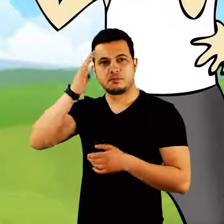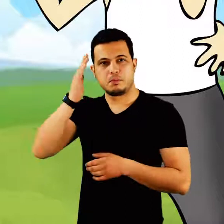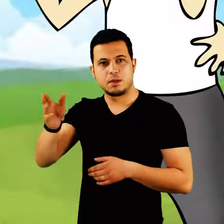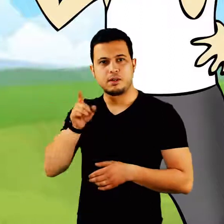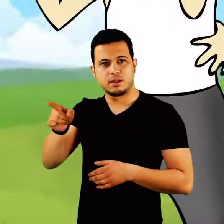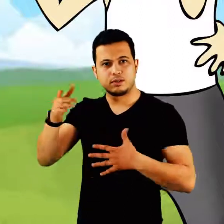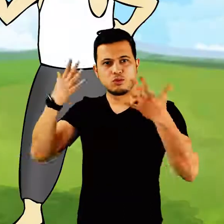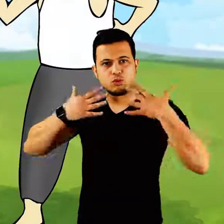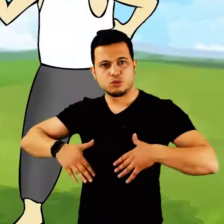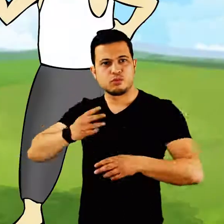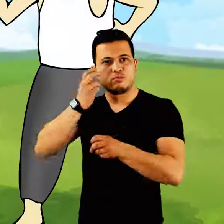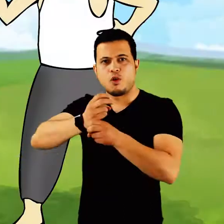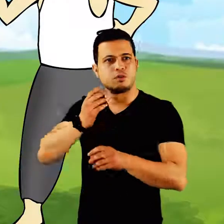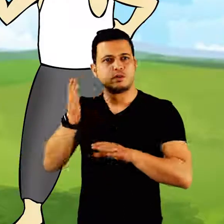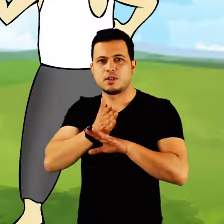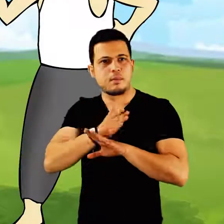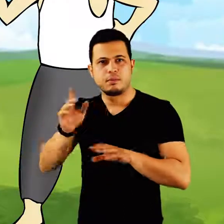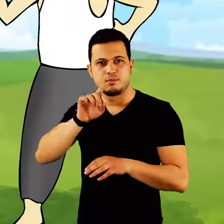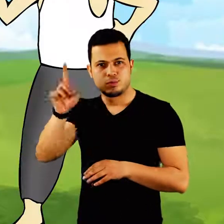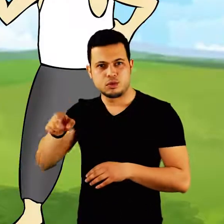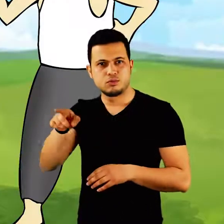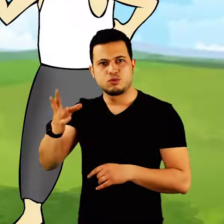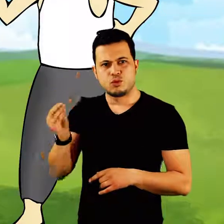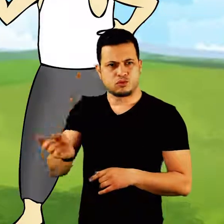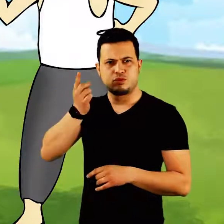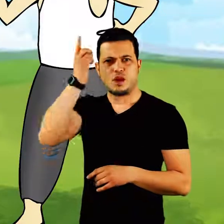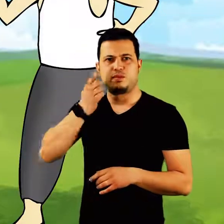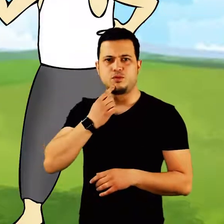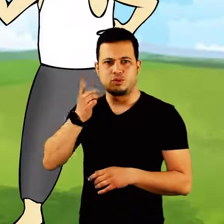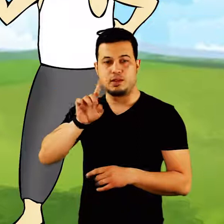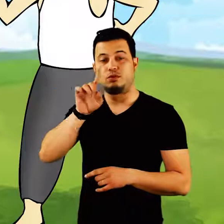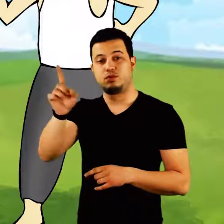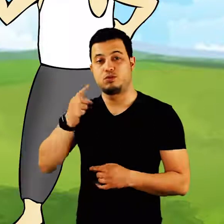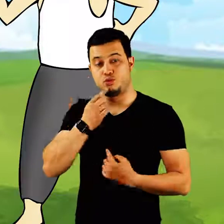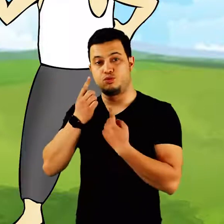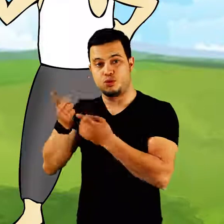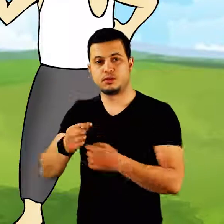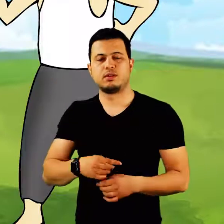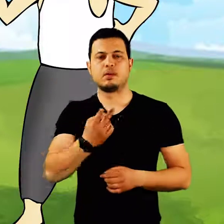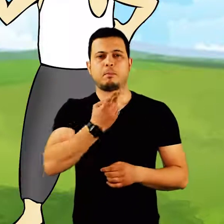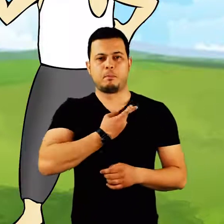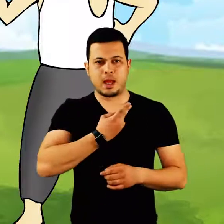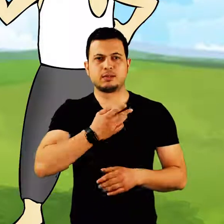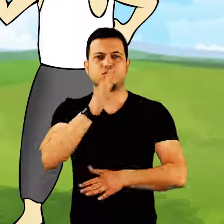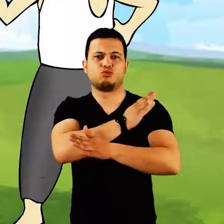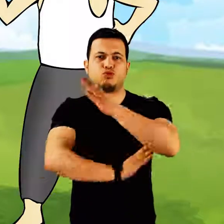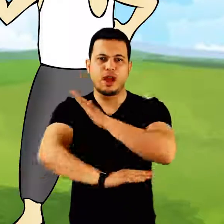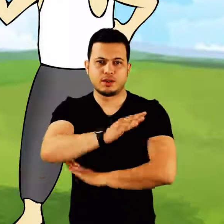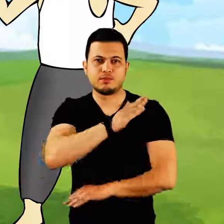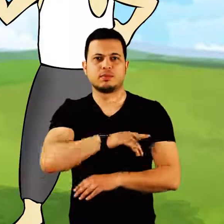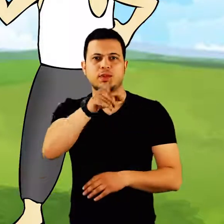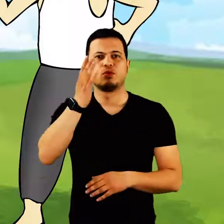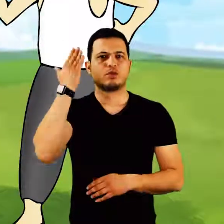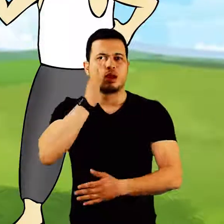Sen neden üstüne bir şey giymedin? Böyle amma da garip görünüyorsun ha. Ben güreşçiyim. Sen daha önce hiç